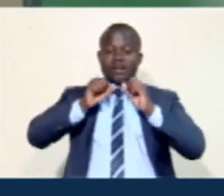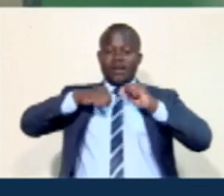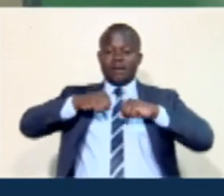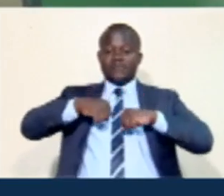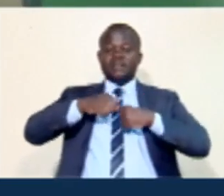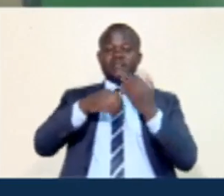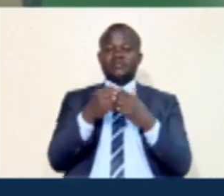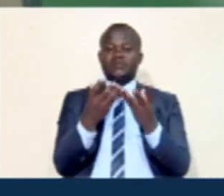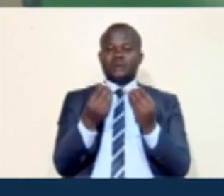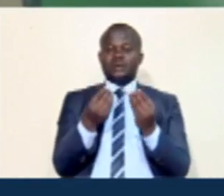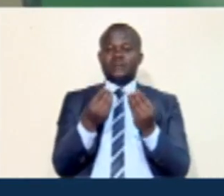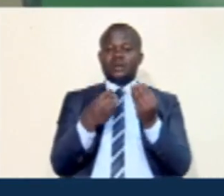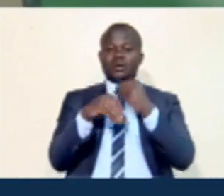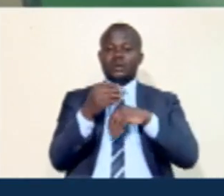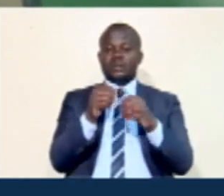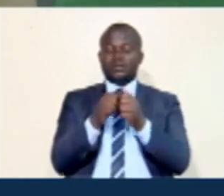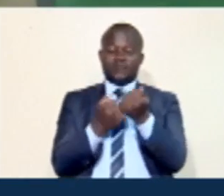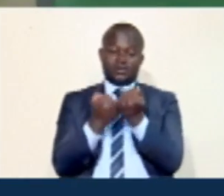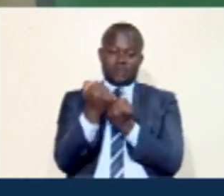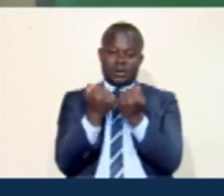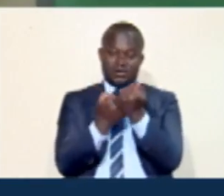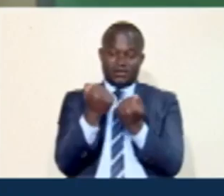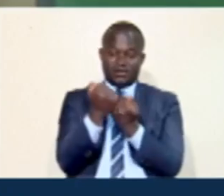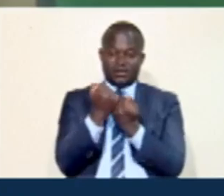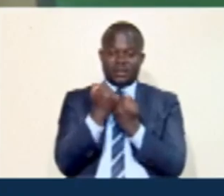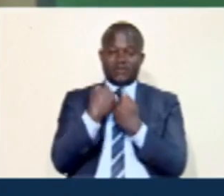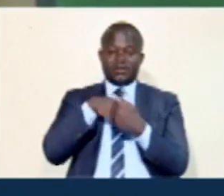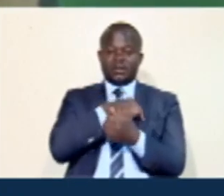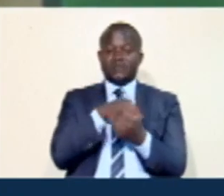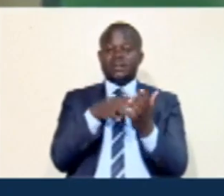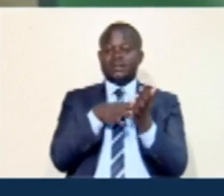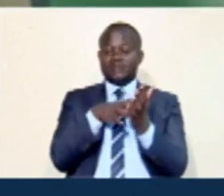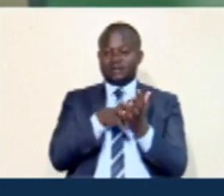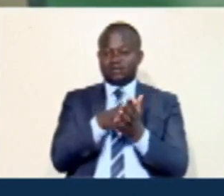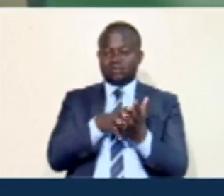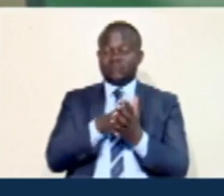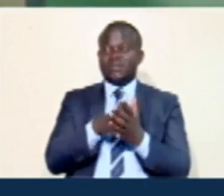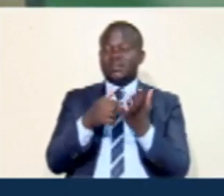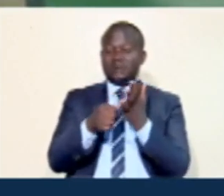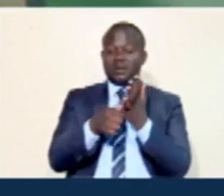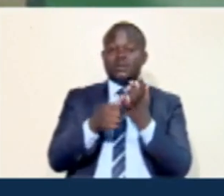amasezerano yo koroshya ubucuruzi n'ubuhahirane. Turahungabanywa n'intambara yo muri Ukraine,